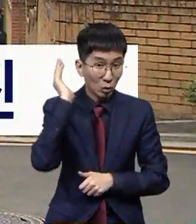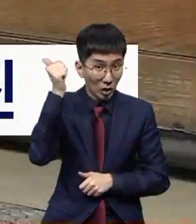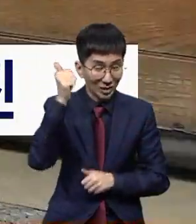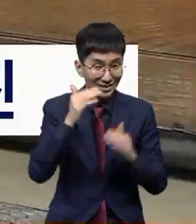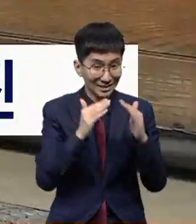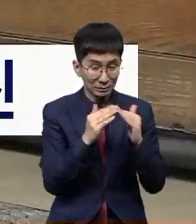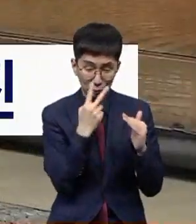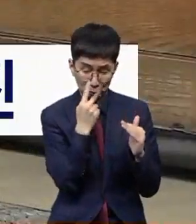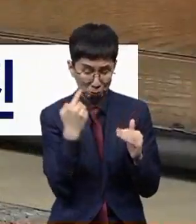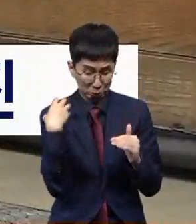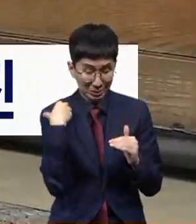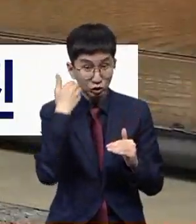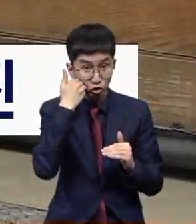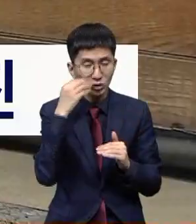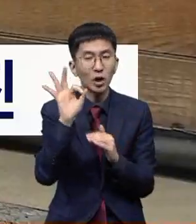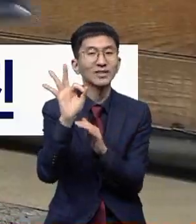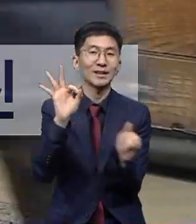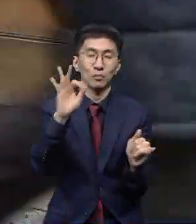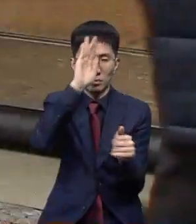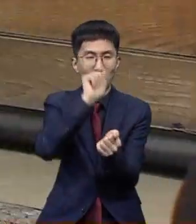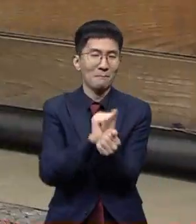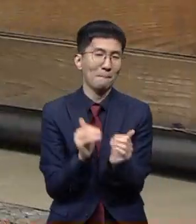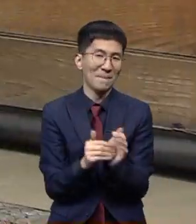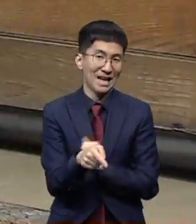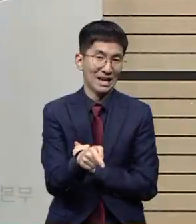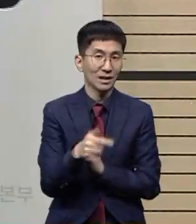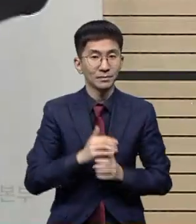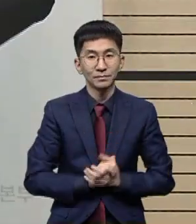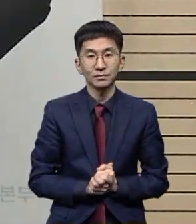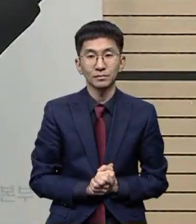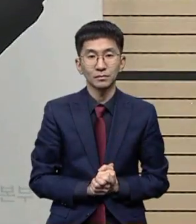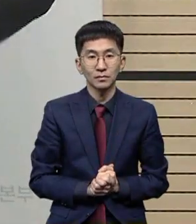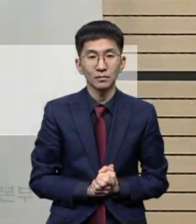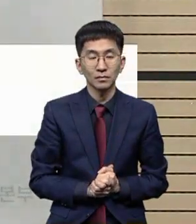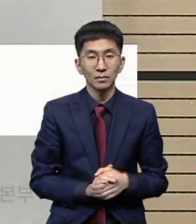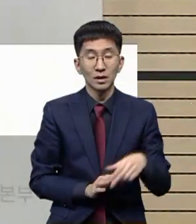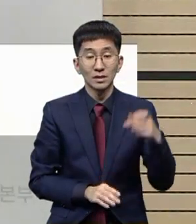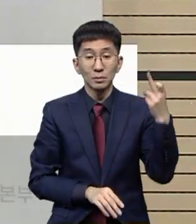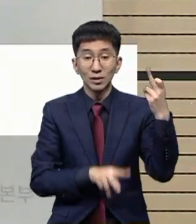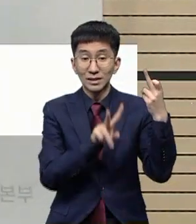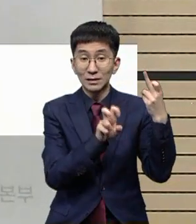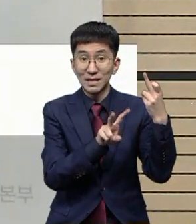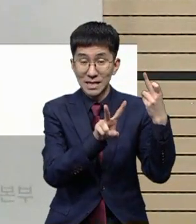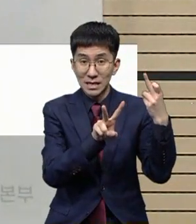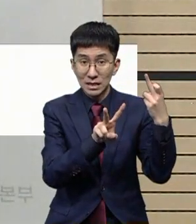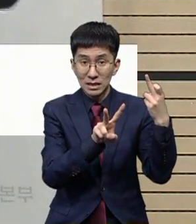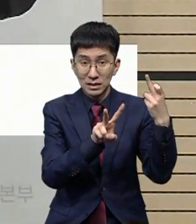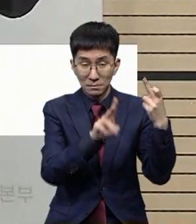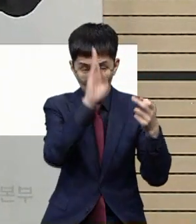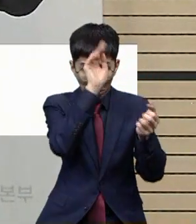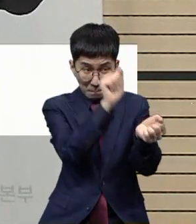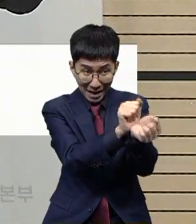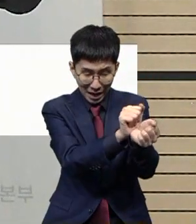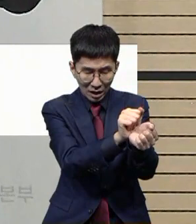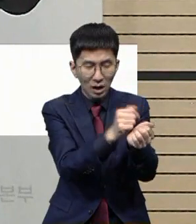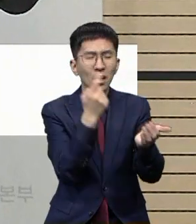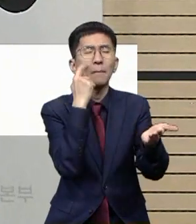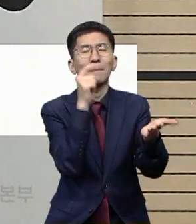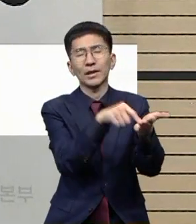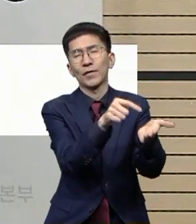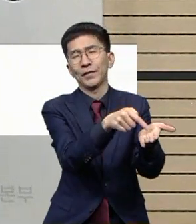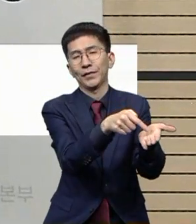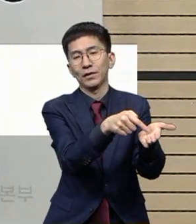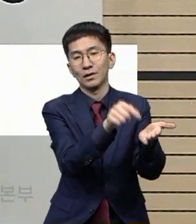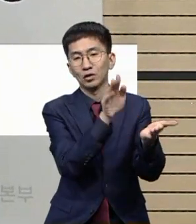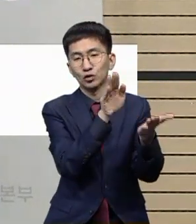맡고 있는 방호요원 10명도 코로나19에 확진됐습니다. 12월 22일 최초 확진자 발생을 확인하였으며